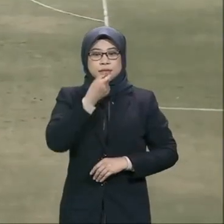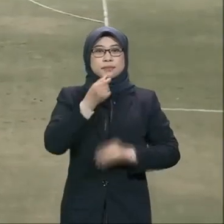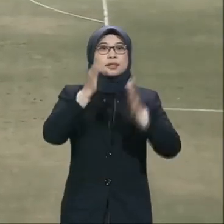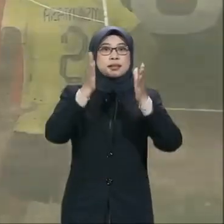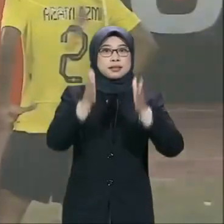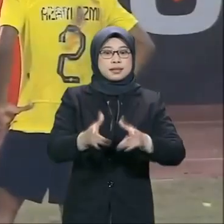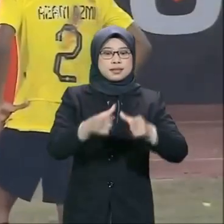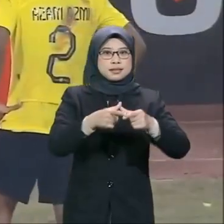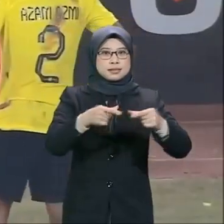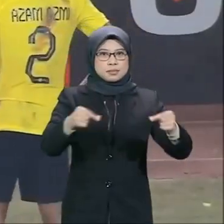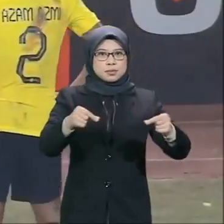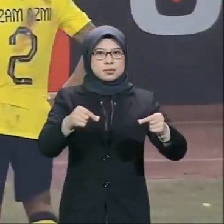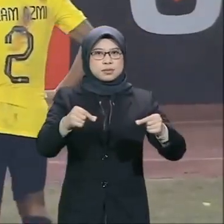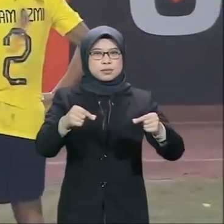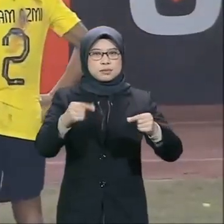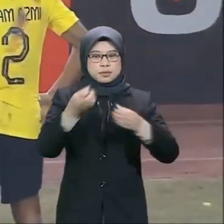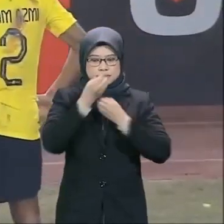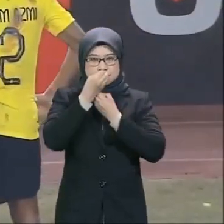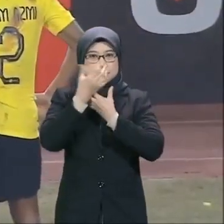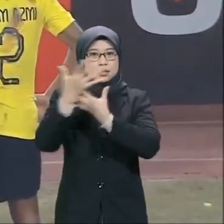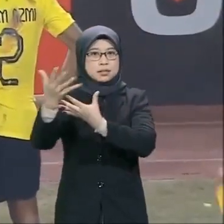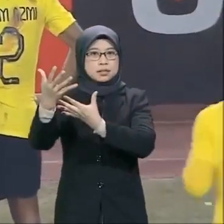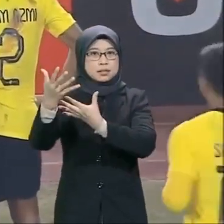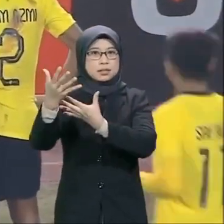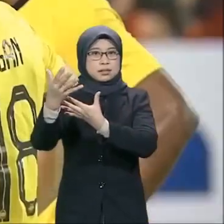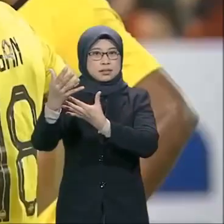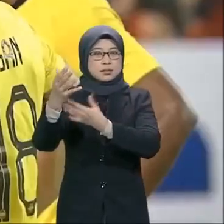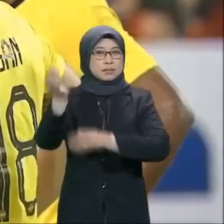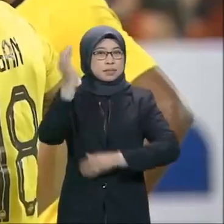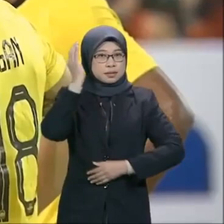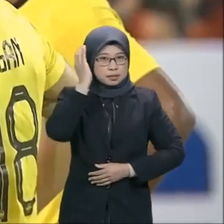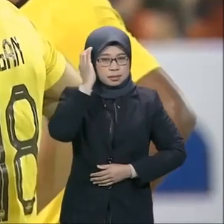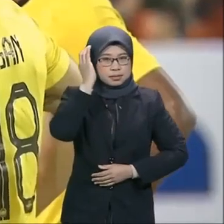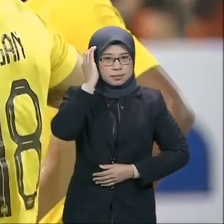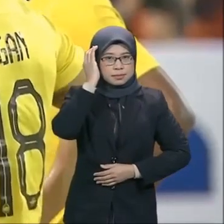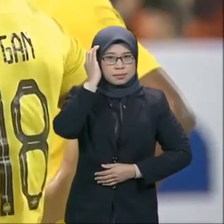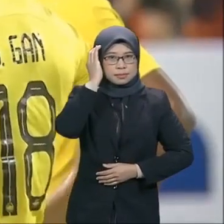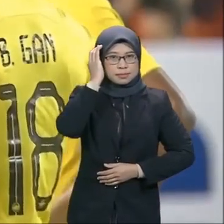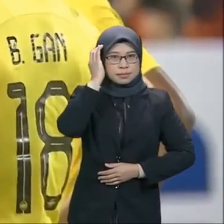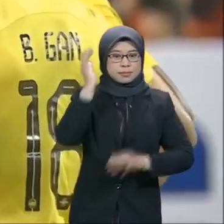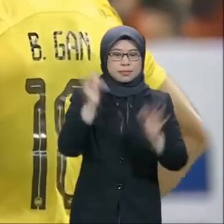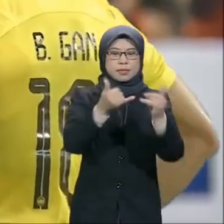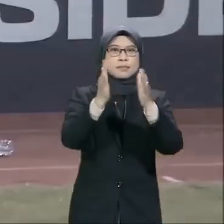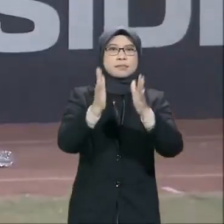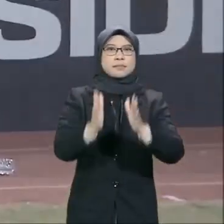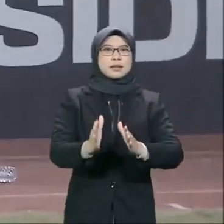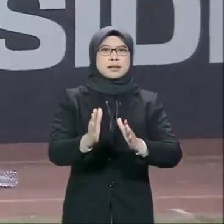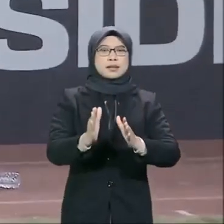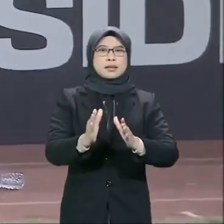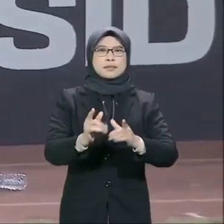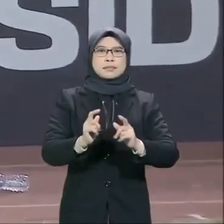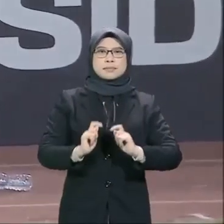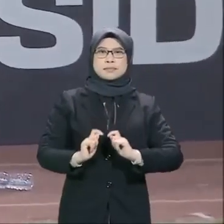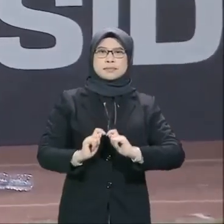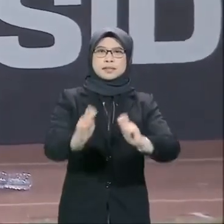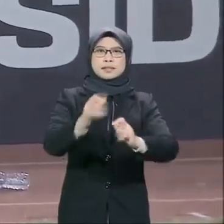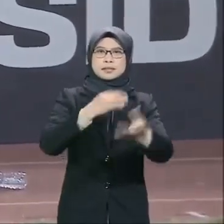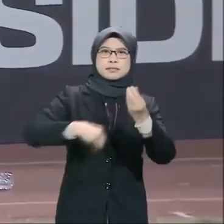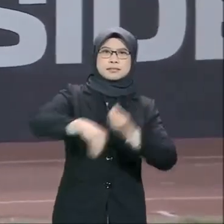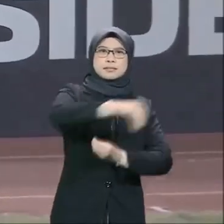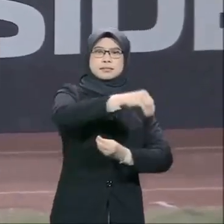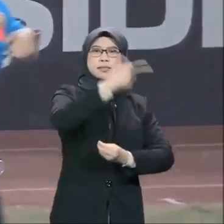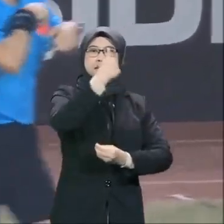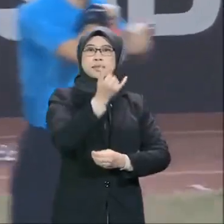perlu dimaklumkan atau mengambil maklum bahawa pemain ini bertindak balas disebabkan kesalahan